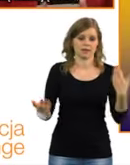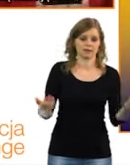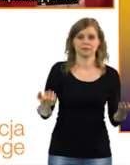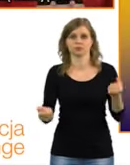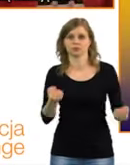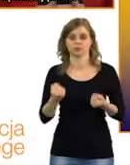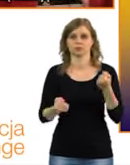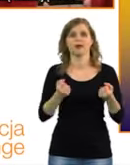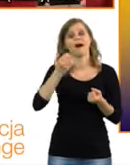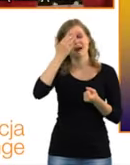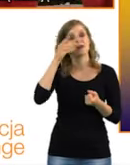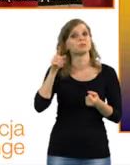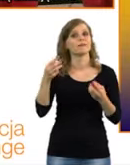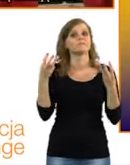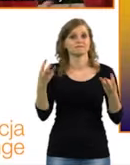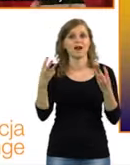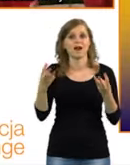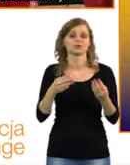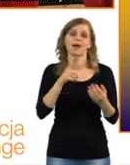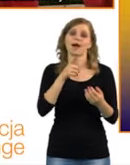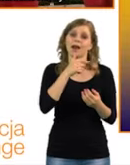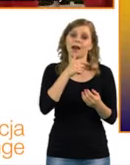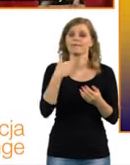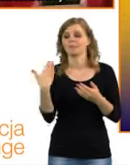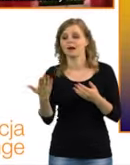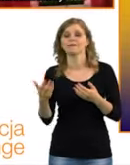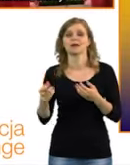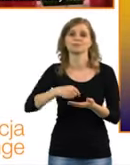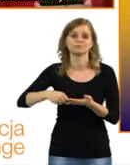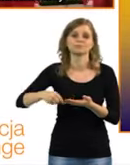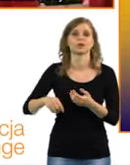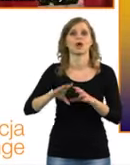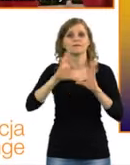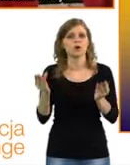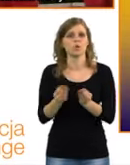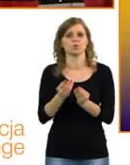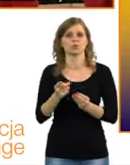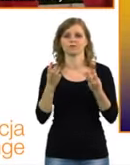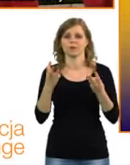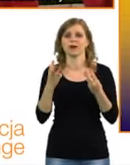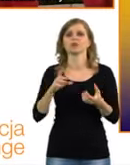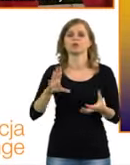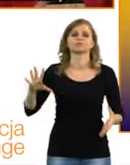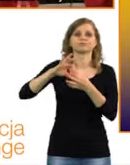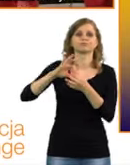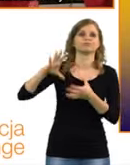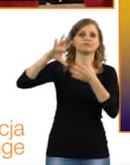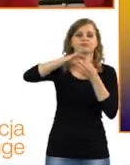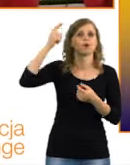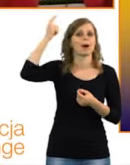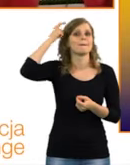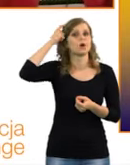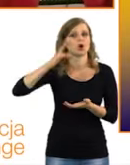a wiemy, że to jest bardzo ważne, lateralizacja ręki, lateralizacja w ogóle z ośrodkami